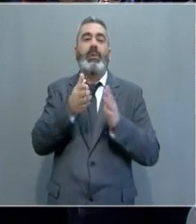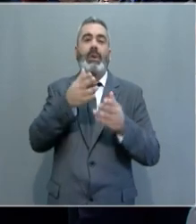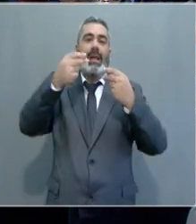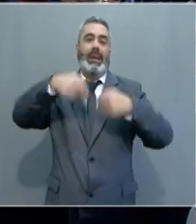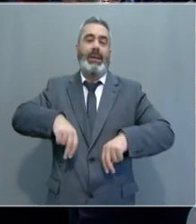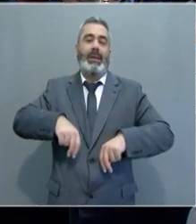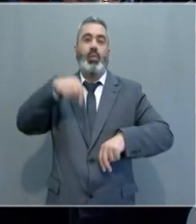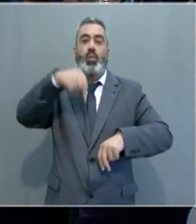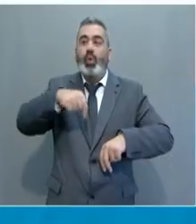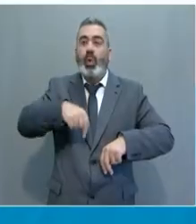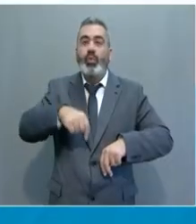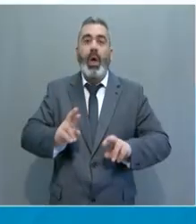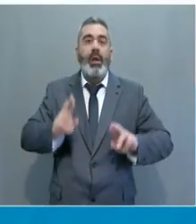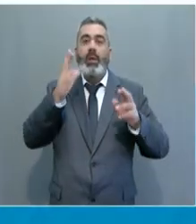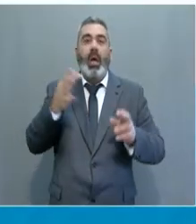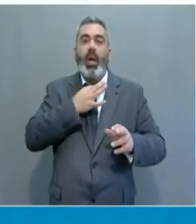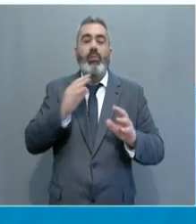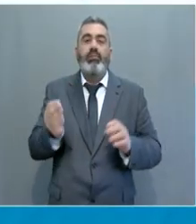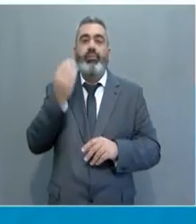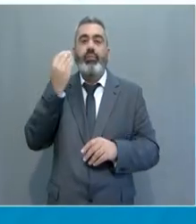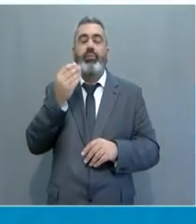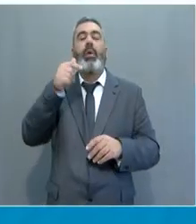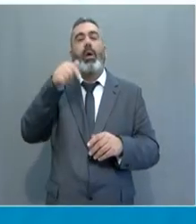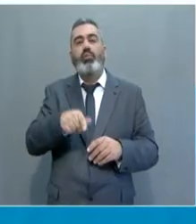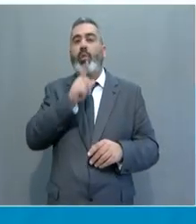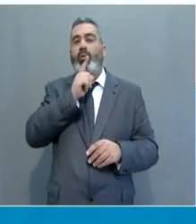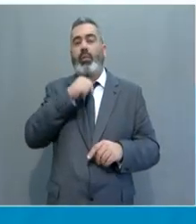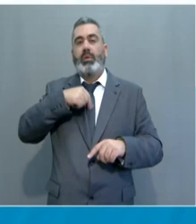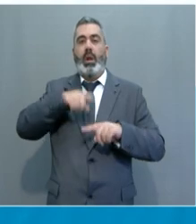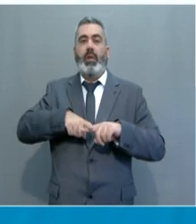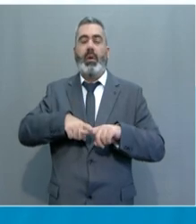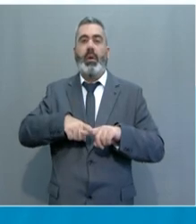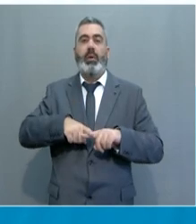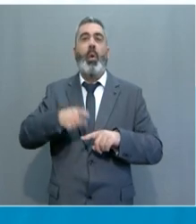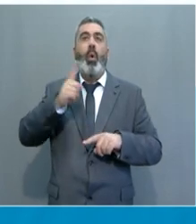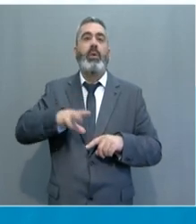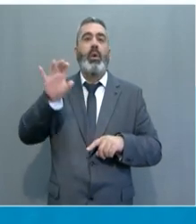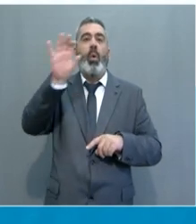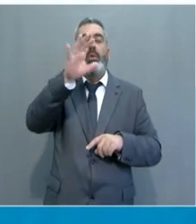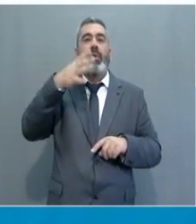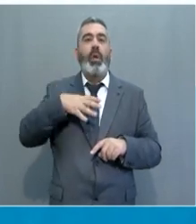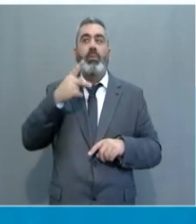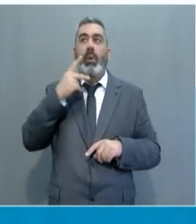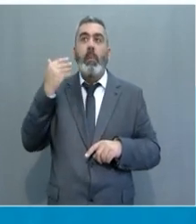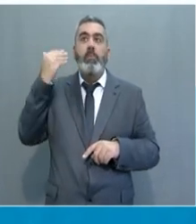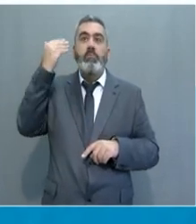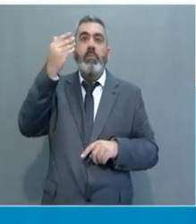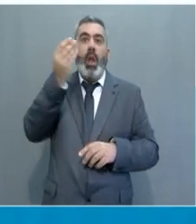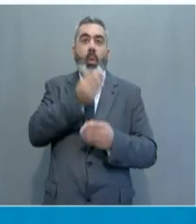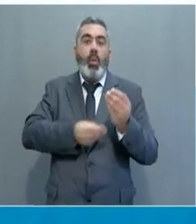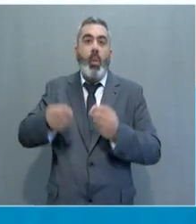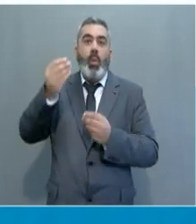πηγές παραγωγής ενέργειας, να καλύψουν τις ανάγκες τους και να εξασφαλιστούν και για τα πιθανά χειρότερα